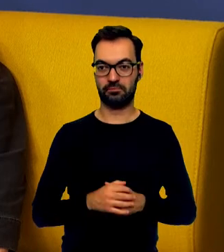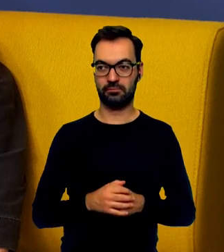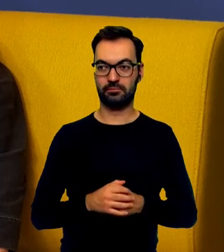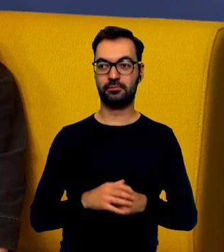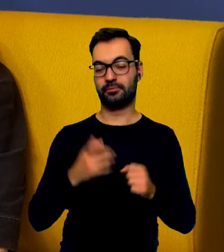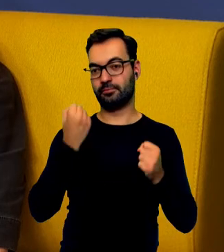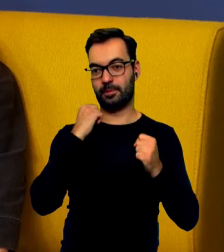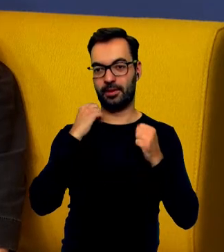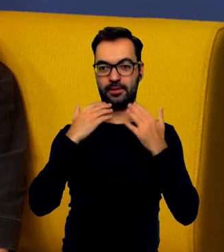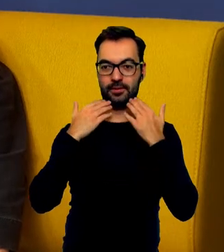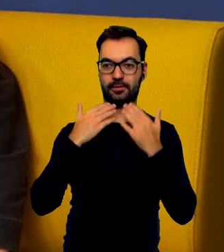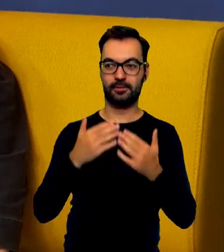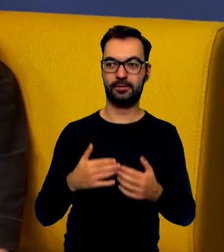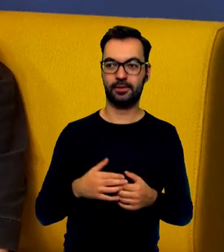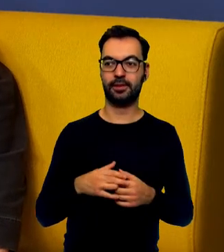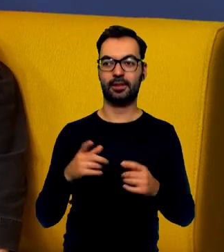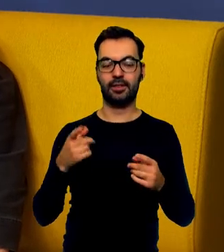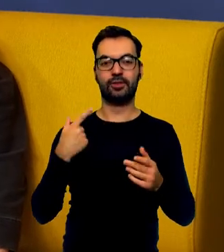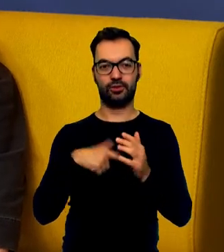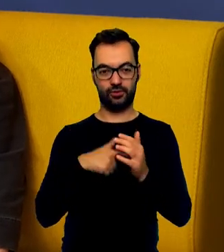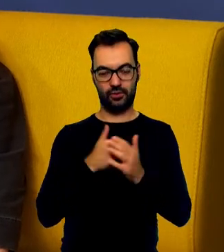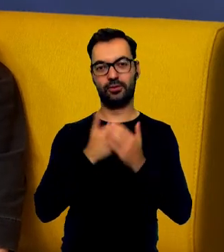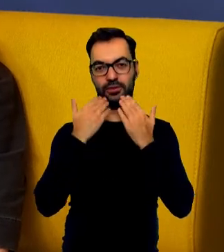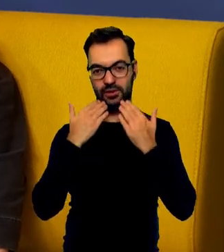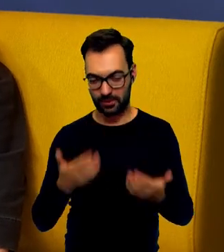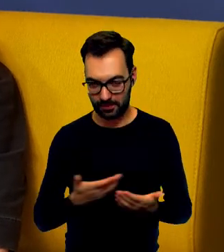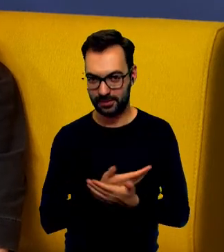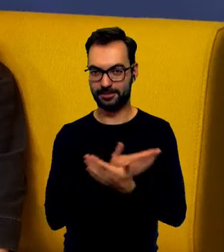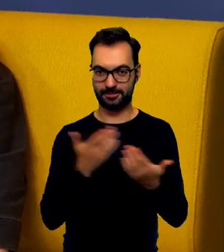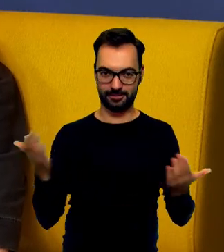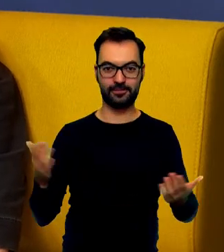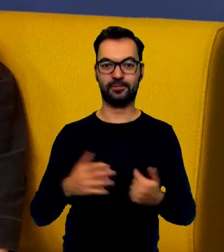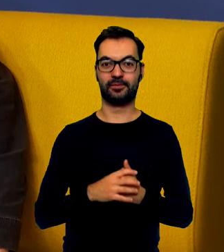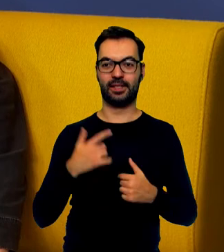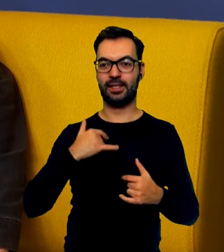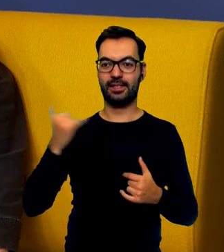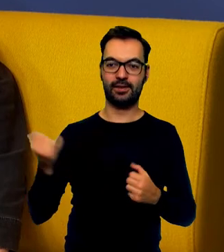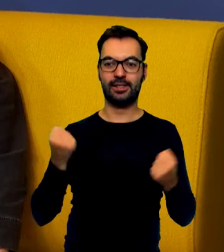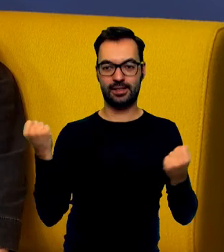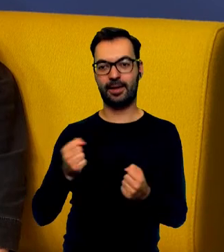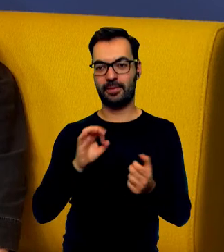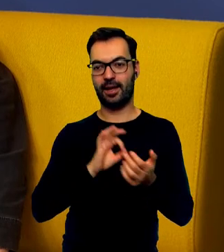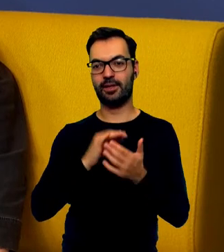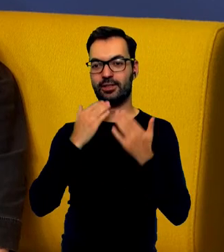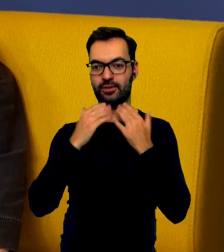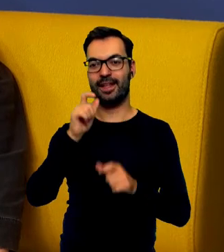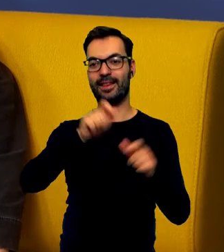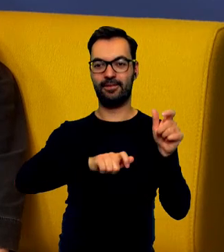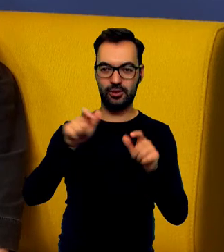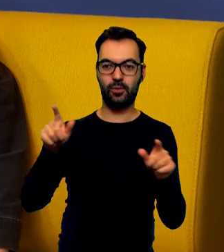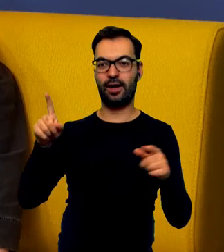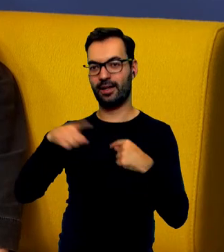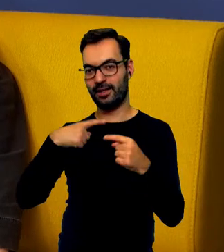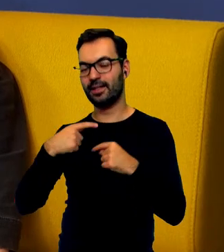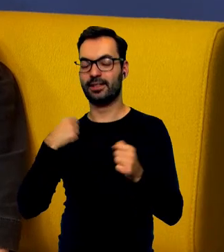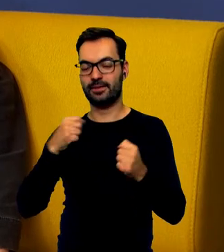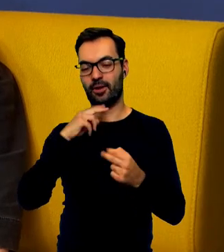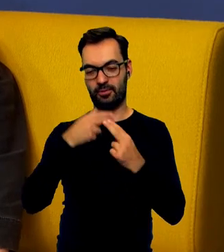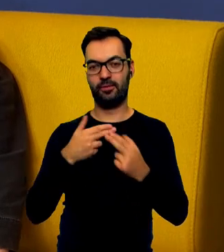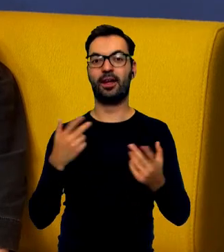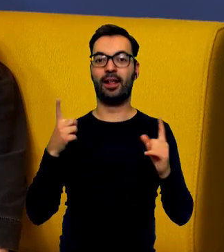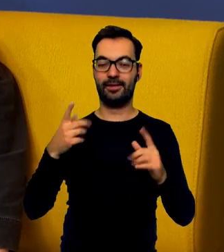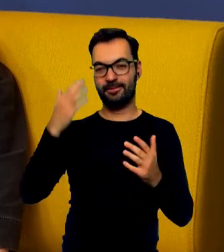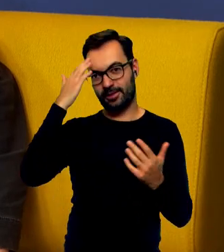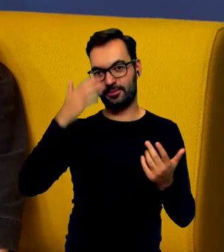czytelników, za co też im niniejszym ponownie dziękuję tutaj, bo staram się też dziękować indywidualnie, ale